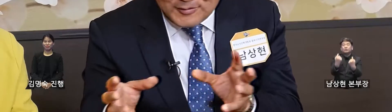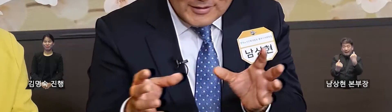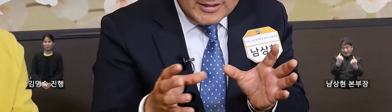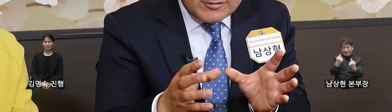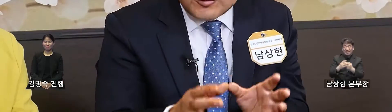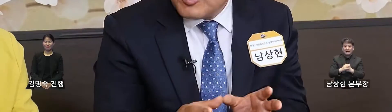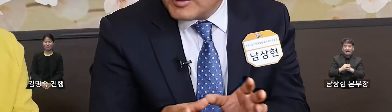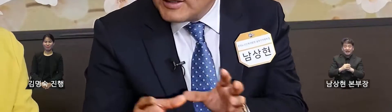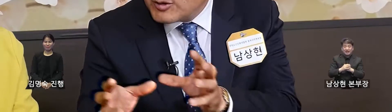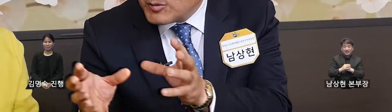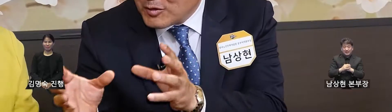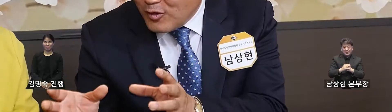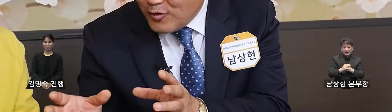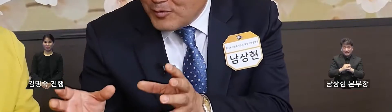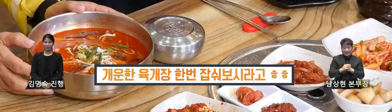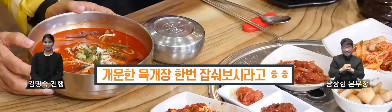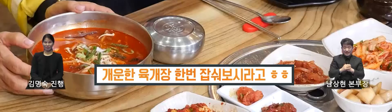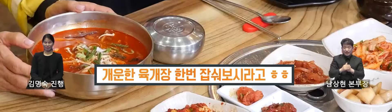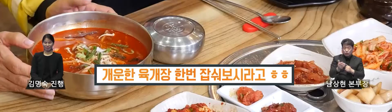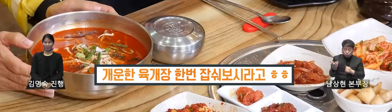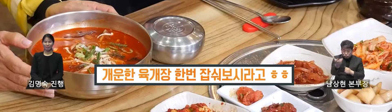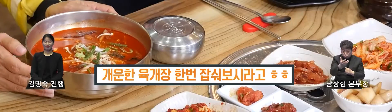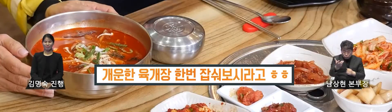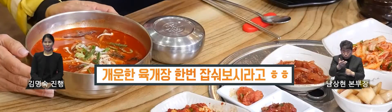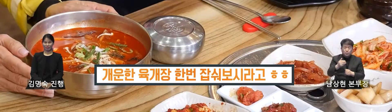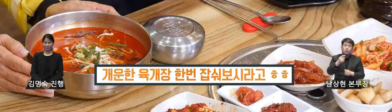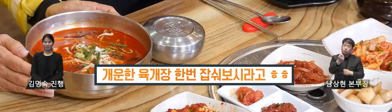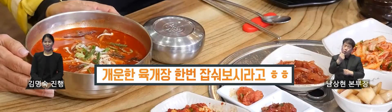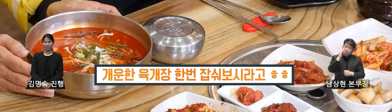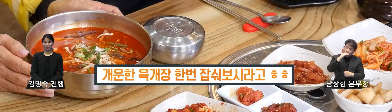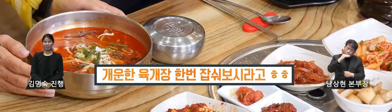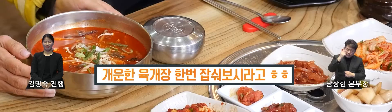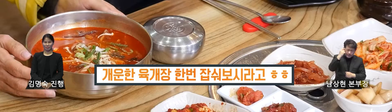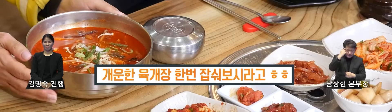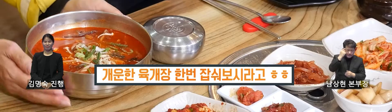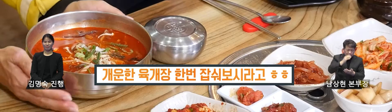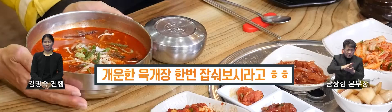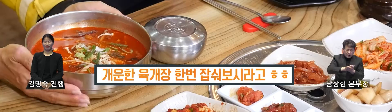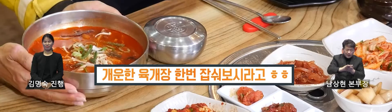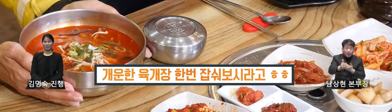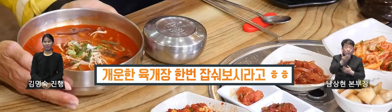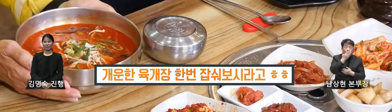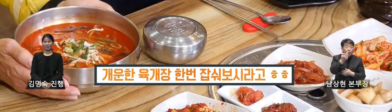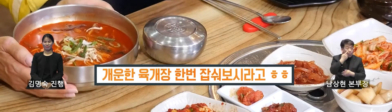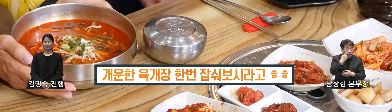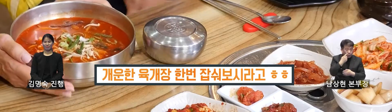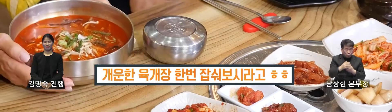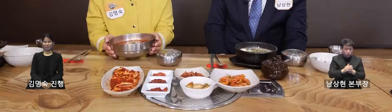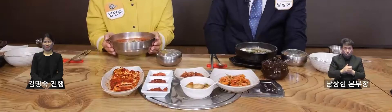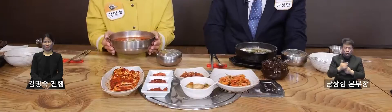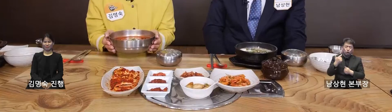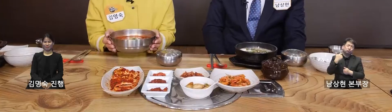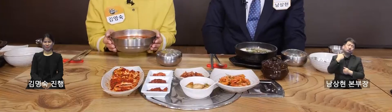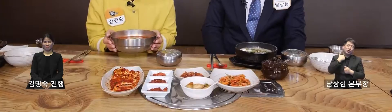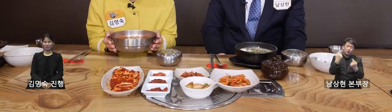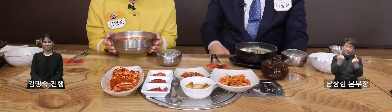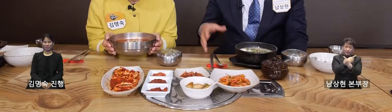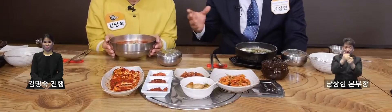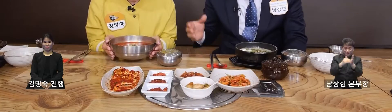또 국물이 좀 더 얼큰하고 개운한 걸 한번 드셔보시라고 육개장으로